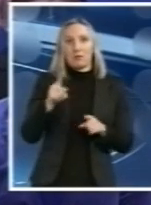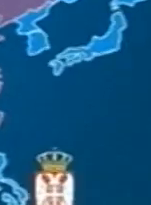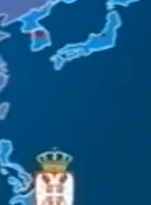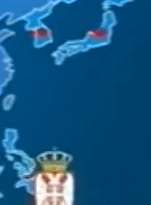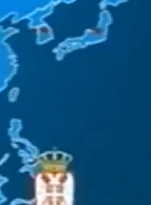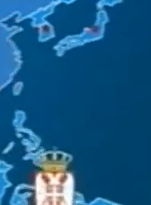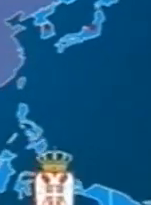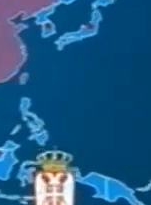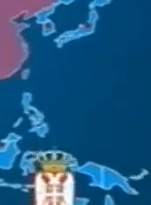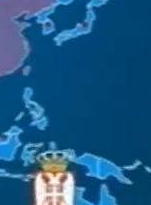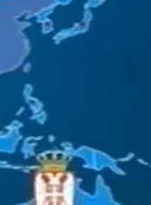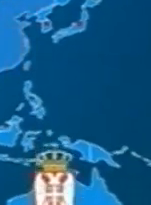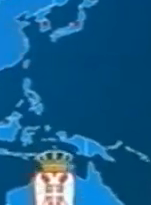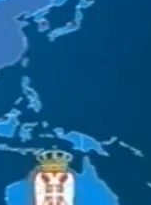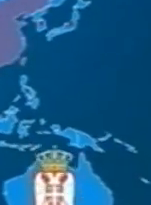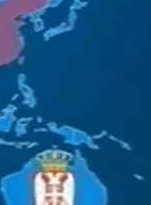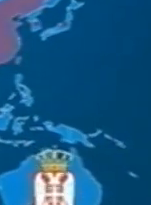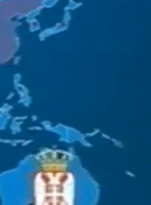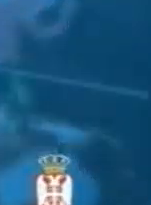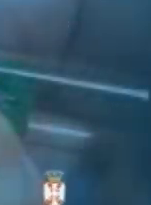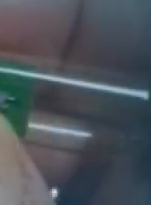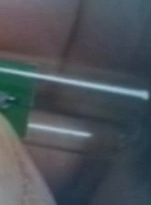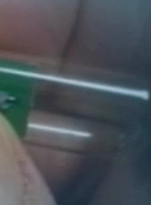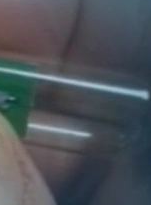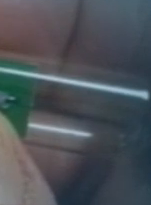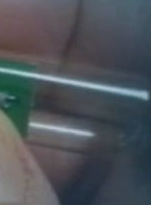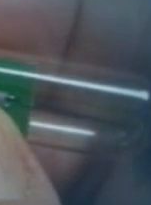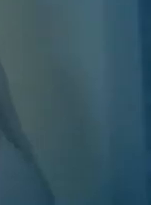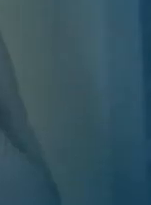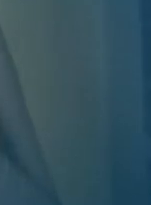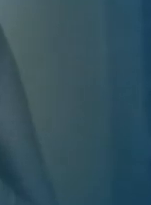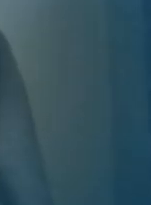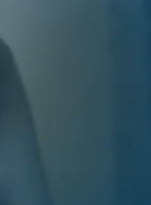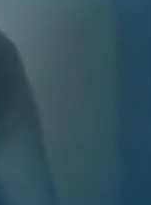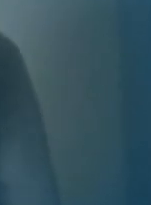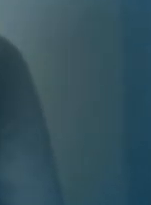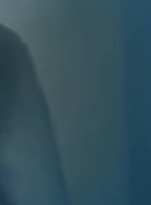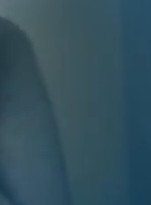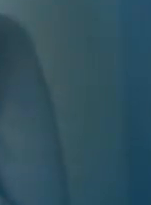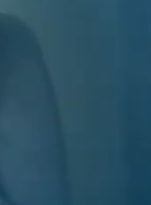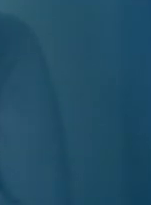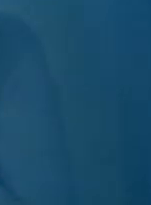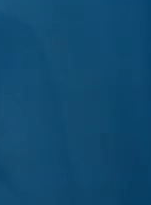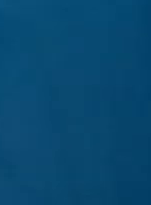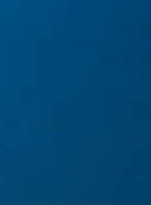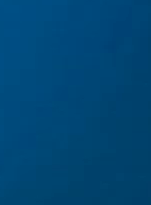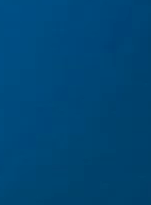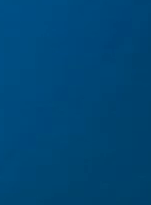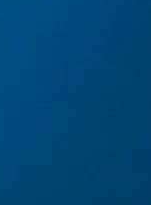zemljama. Predsjednik Aleksandar Vučić zamolio je najstarije sugrađane da ostanu u svojim domovima. Ako se